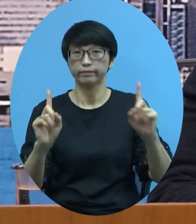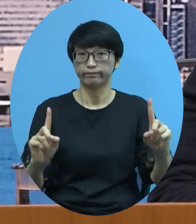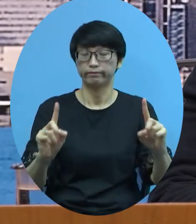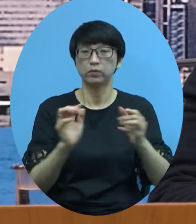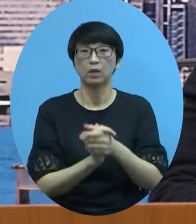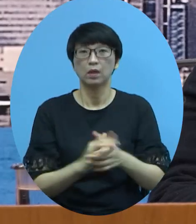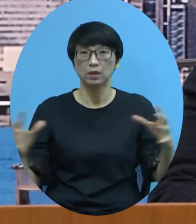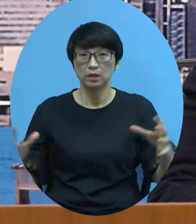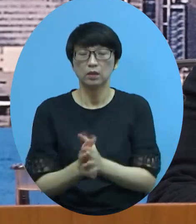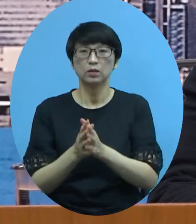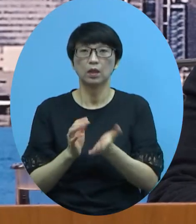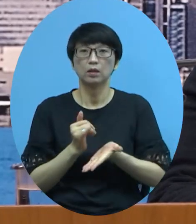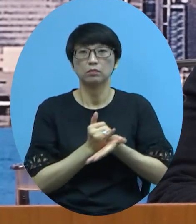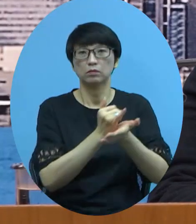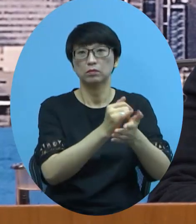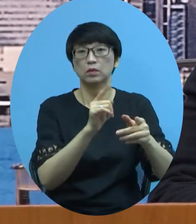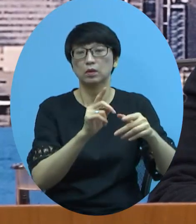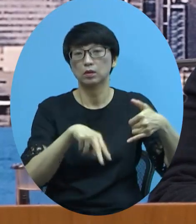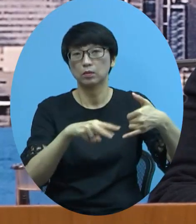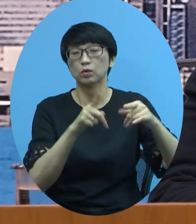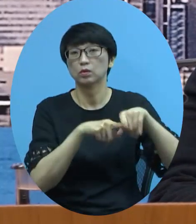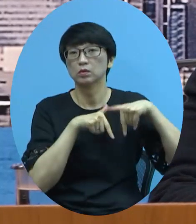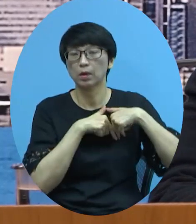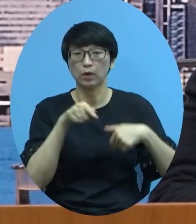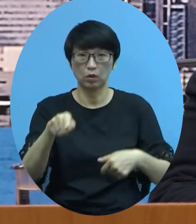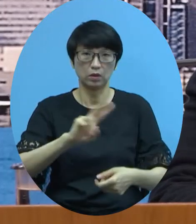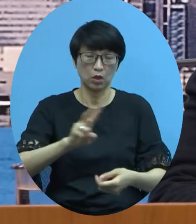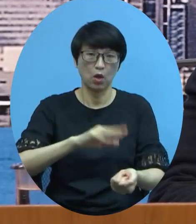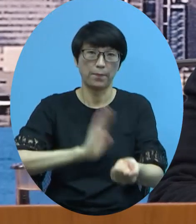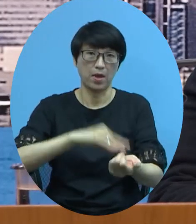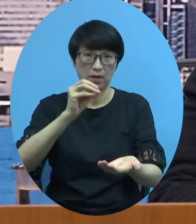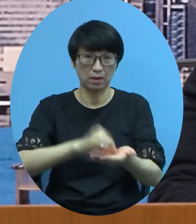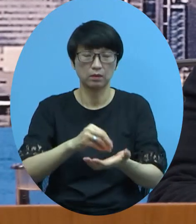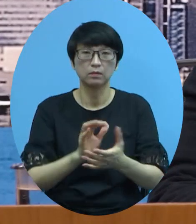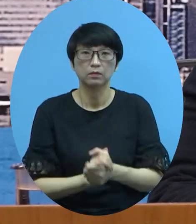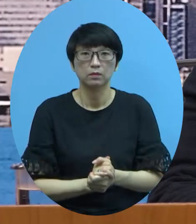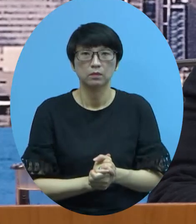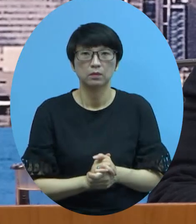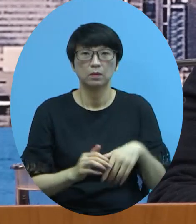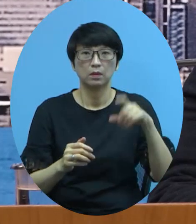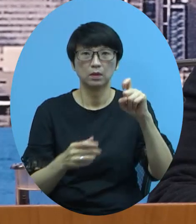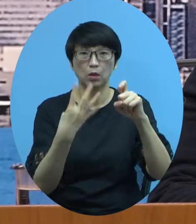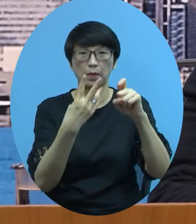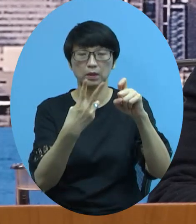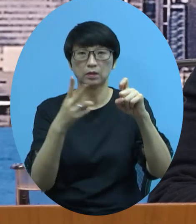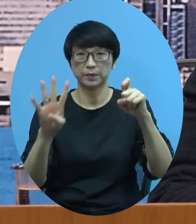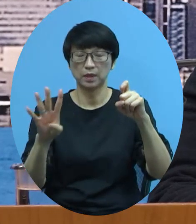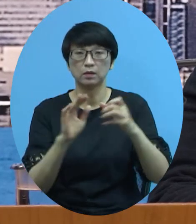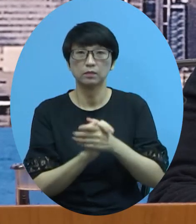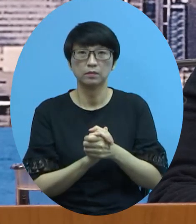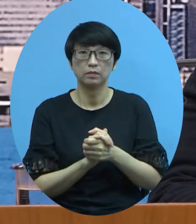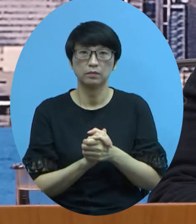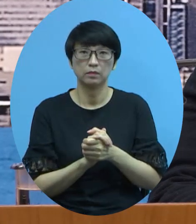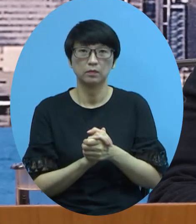去檢疫中心嘅，咁所以佢而家都係一個確診個案啦。咁另外咧第924宗個案咧就係、